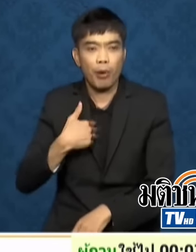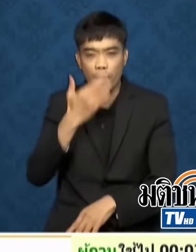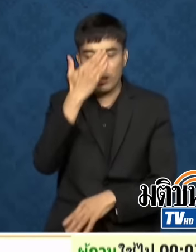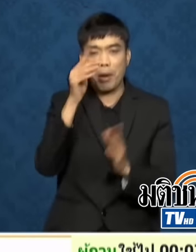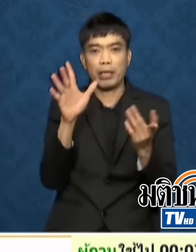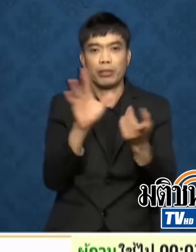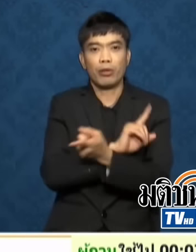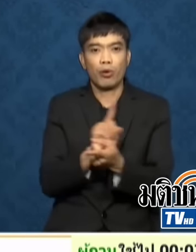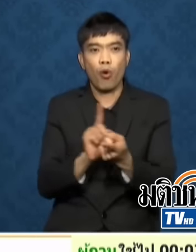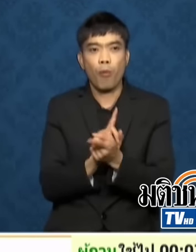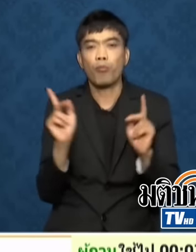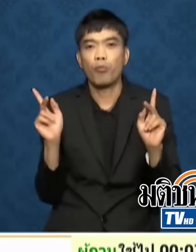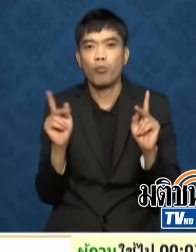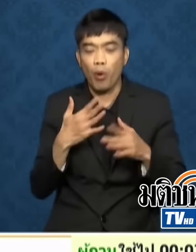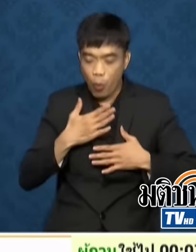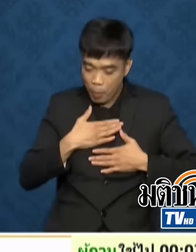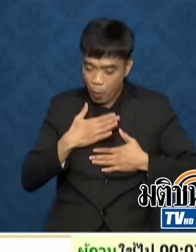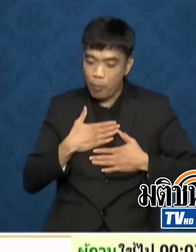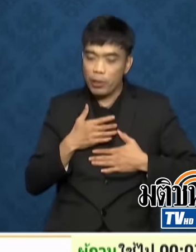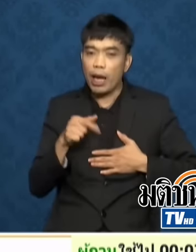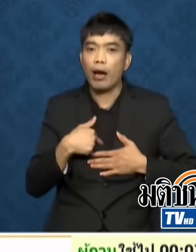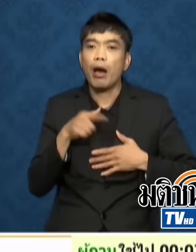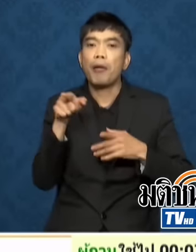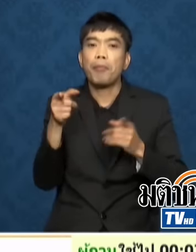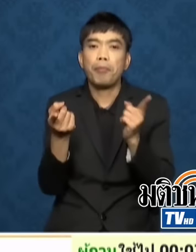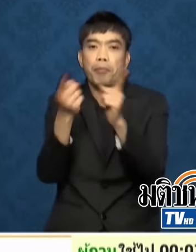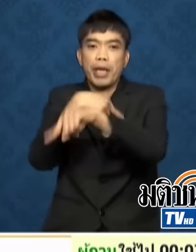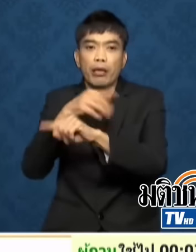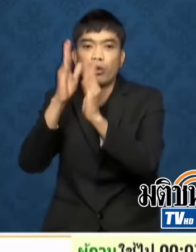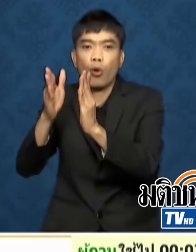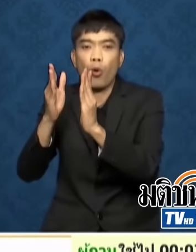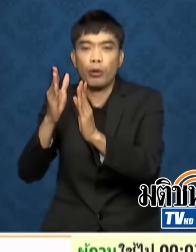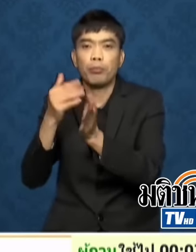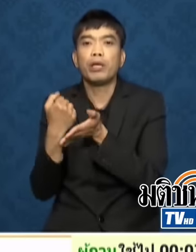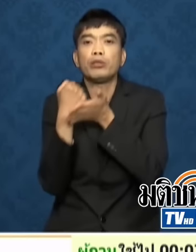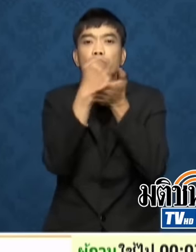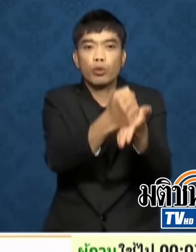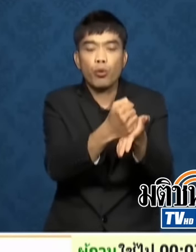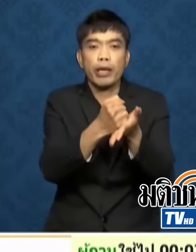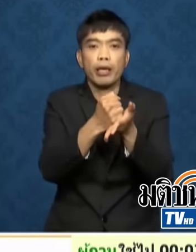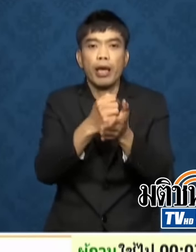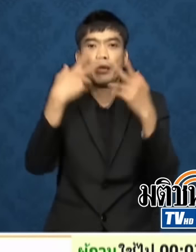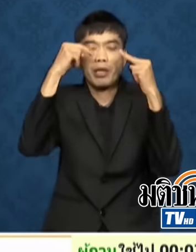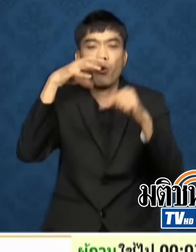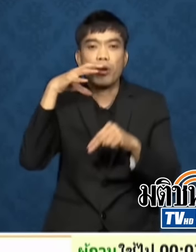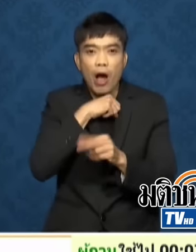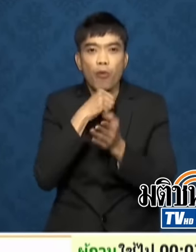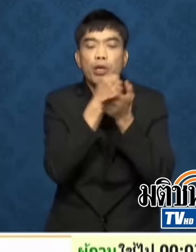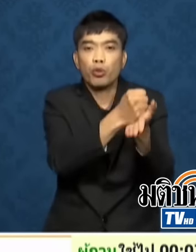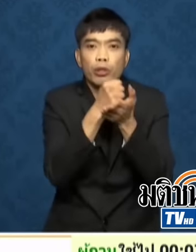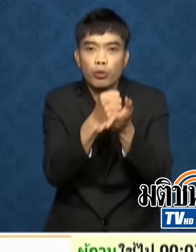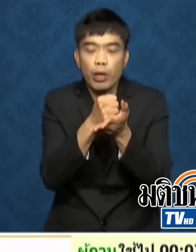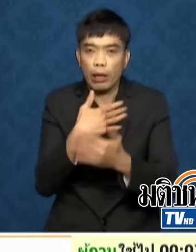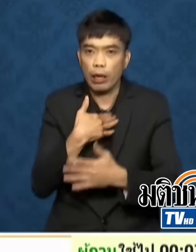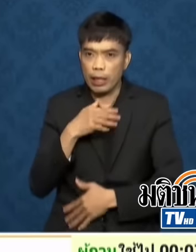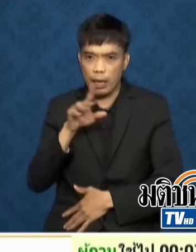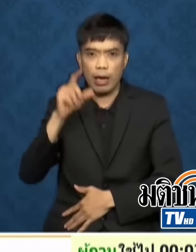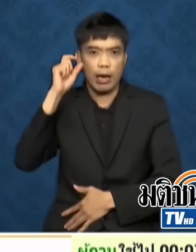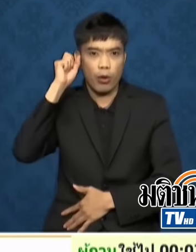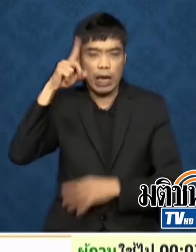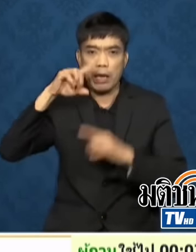ผมมาเปลี่ยนคนเพื่อจะมาช่วยอดีตนายกทักษิณนี่อยากให้เรียนให้ทราบ